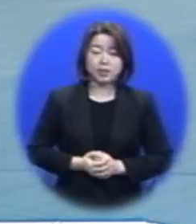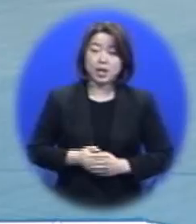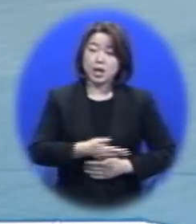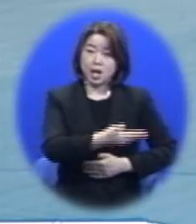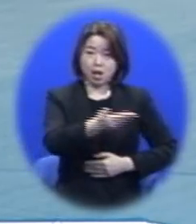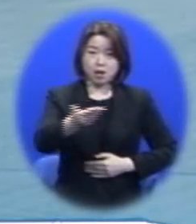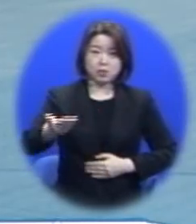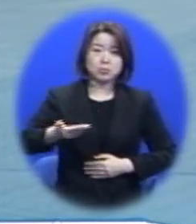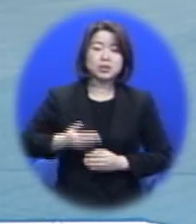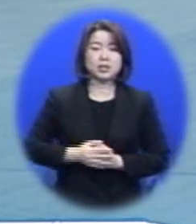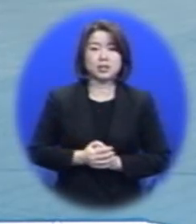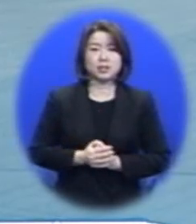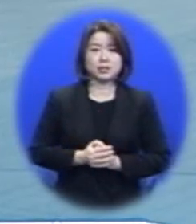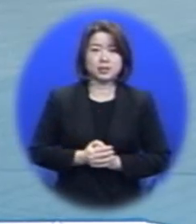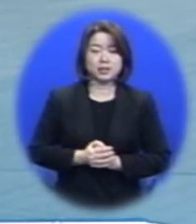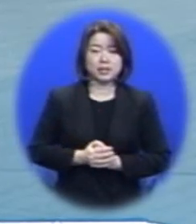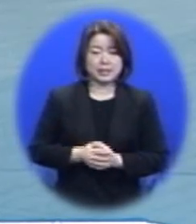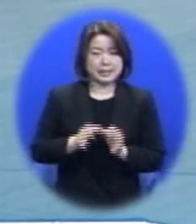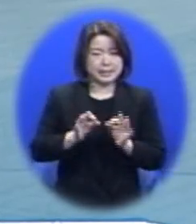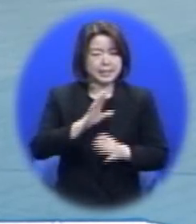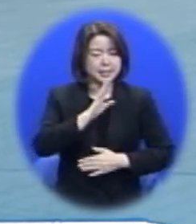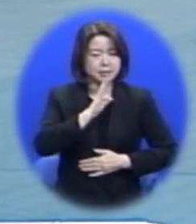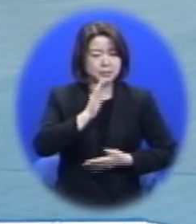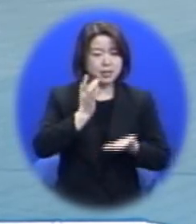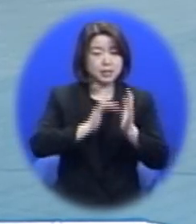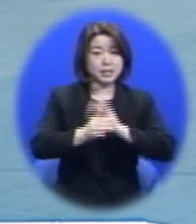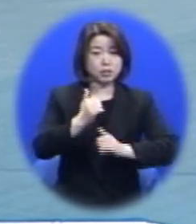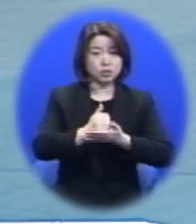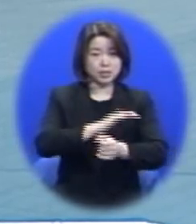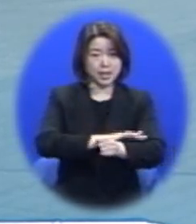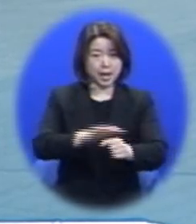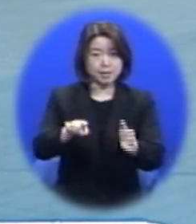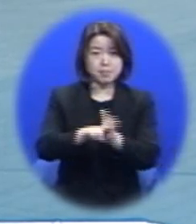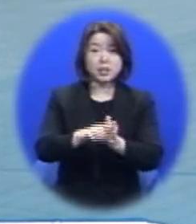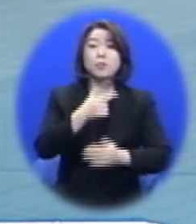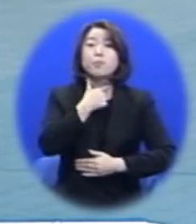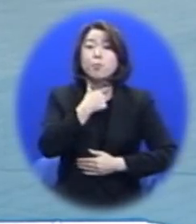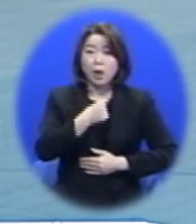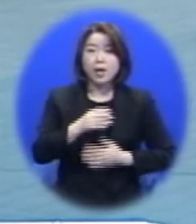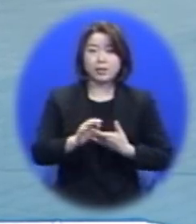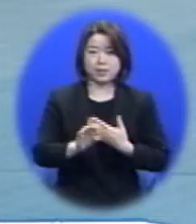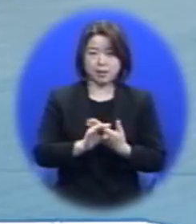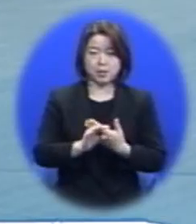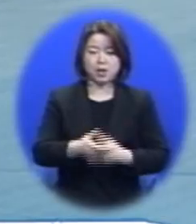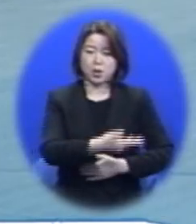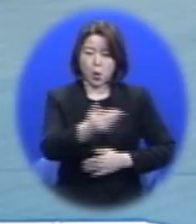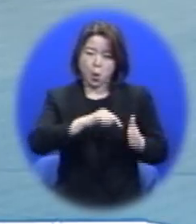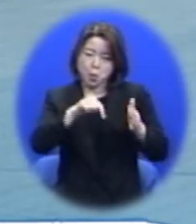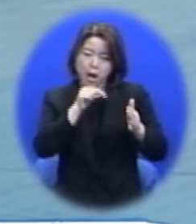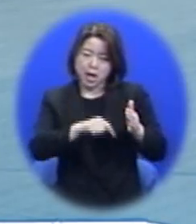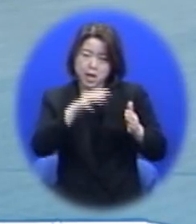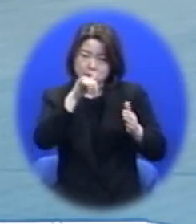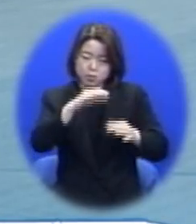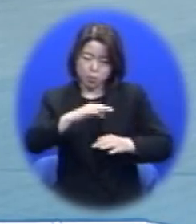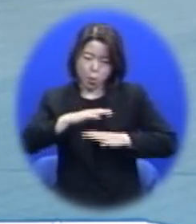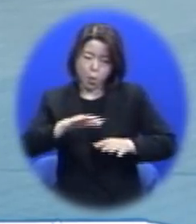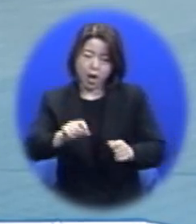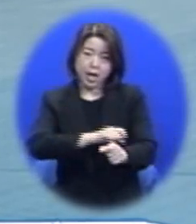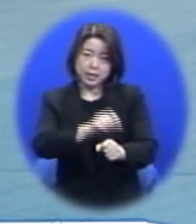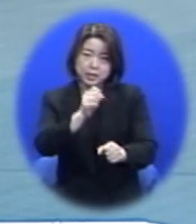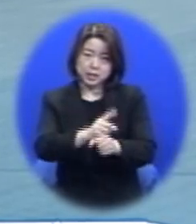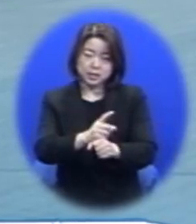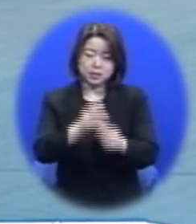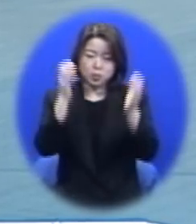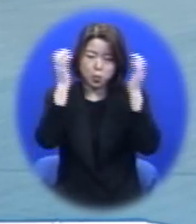여러분들이 이제 정말 예수를 잘 믿기를 원한다면 여러분 안에 있는 가장 놀라운 특징은 고난이 두렵지